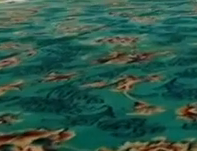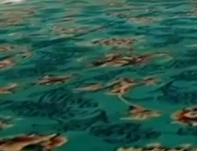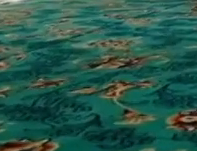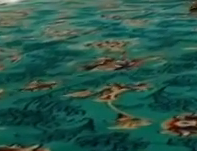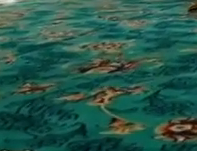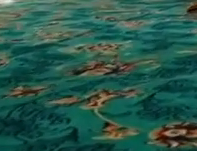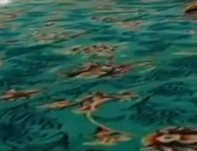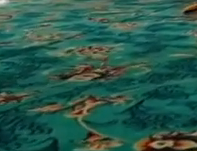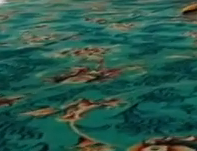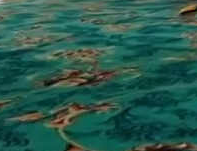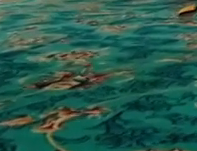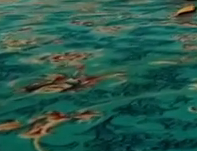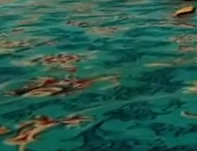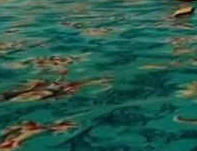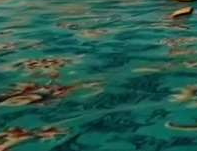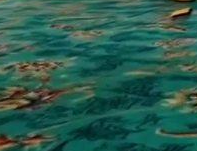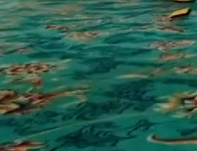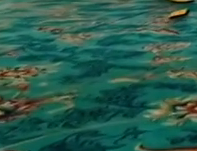حي على